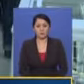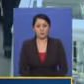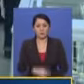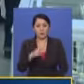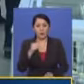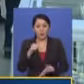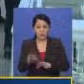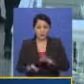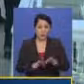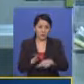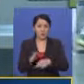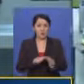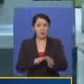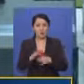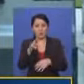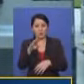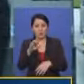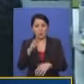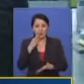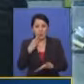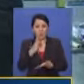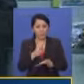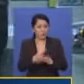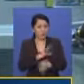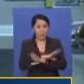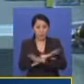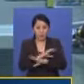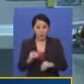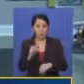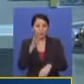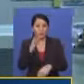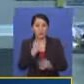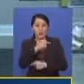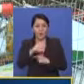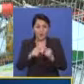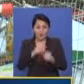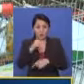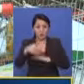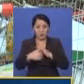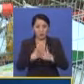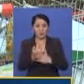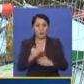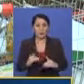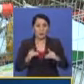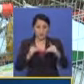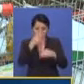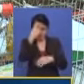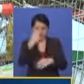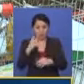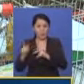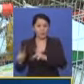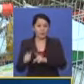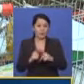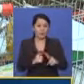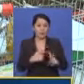Қанатқақты жобаны жүзеге асыру барысында әкімшілік жауапкершілік қолданылмайды. Бұл уақыт кәсіпкерлерге жаңа жүйеге бейімделіп, дайындықтарын